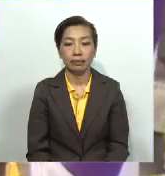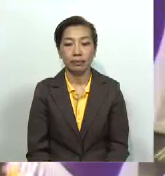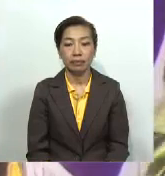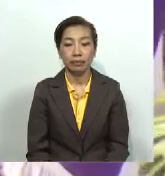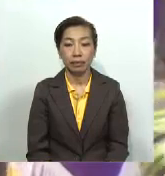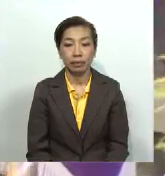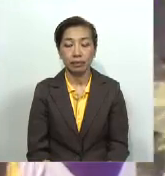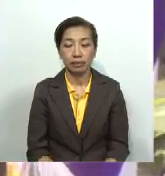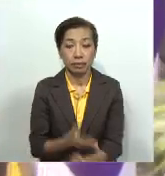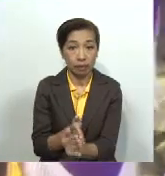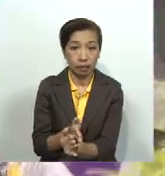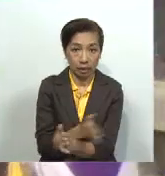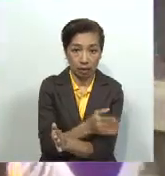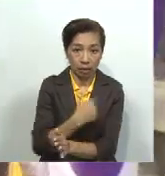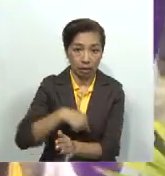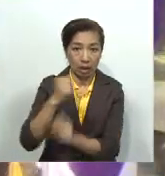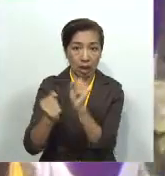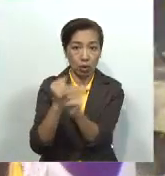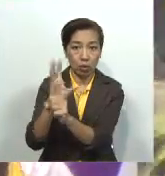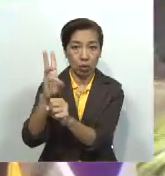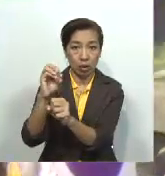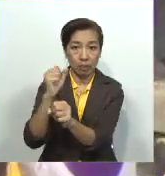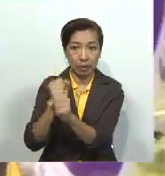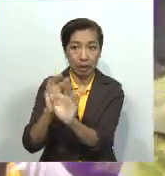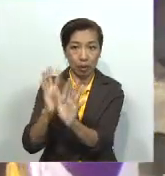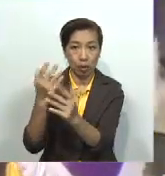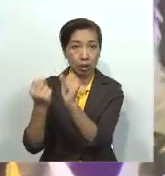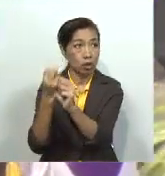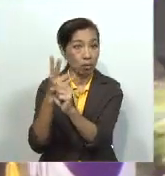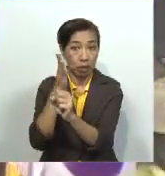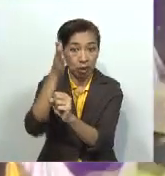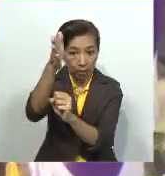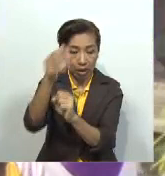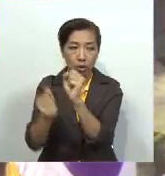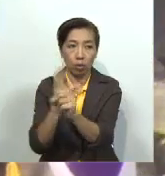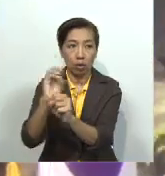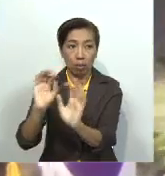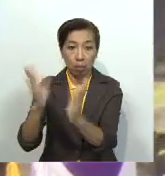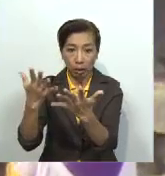ก่อนที่จะเกษียณอายุราชการอีก2ปีข้างหน้า